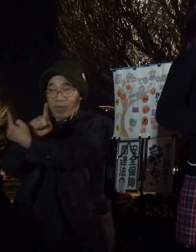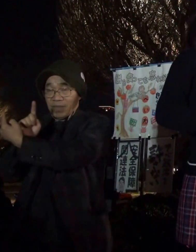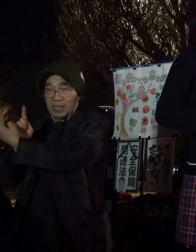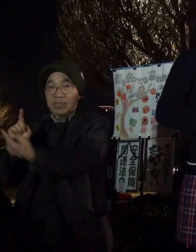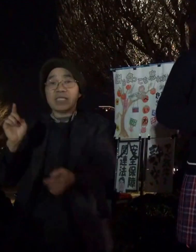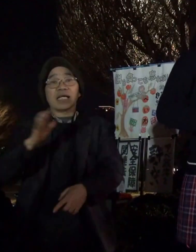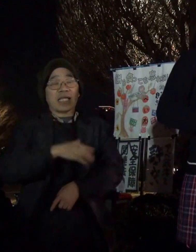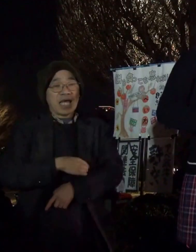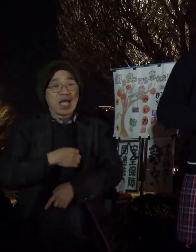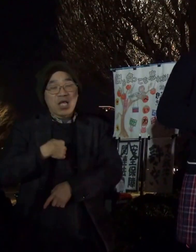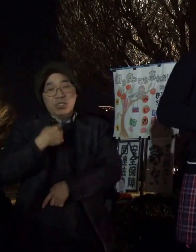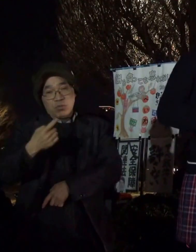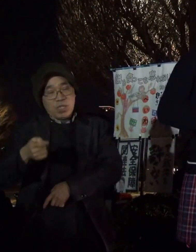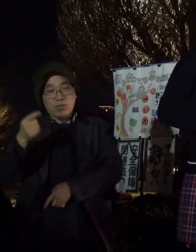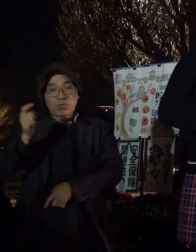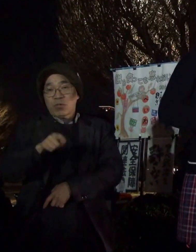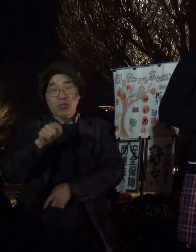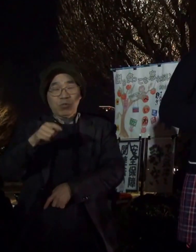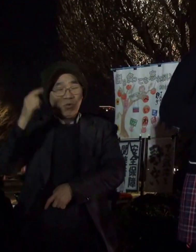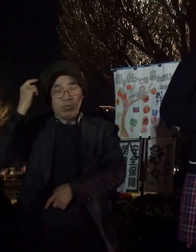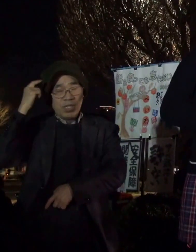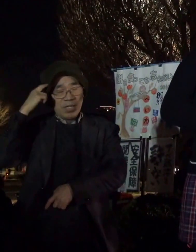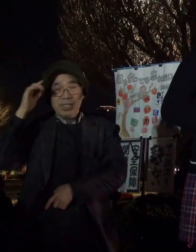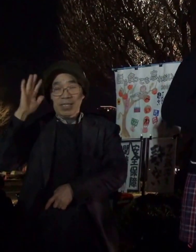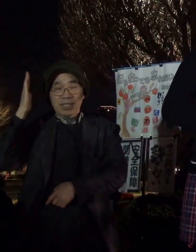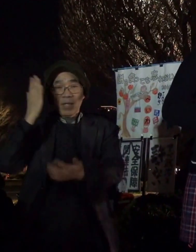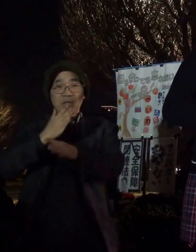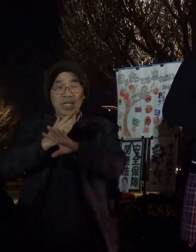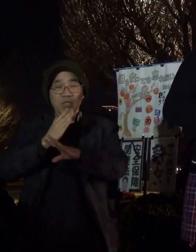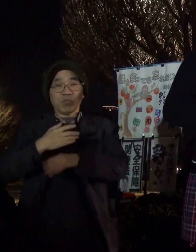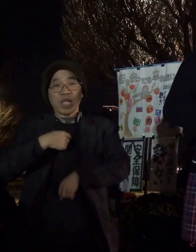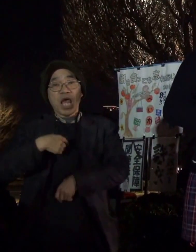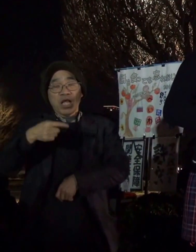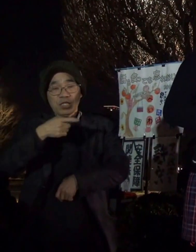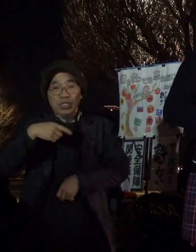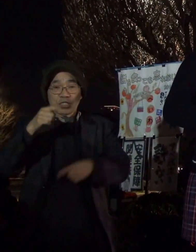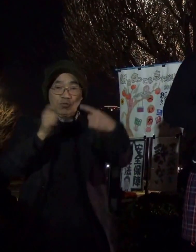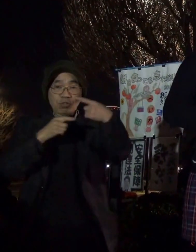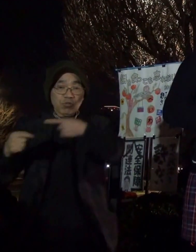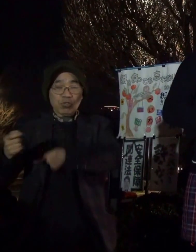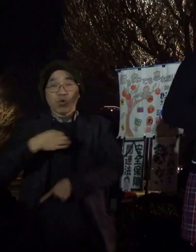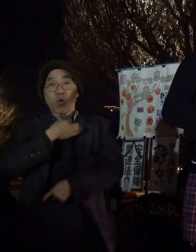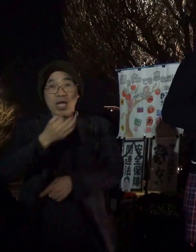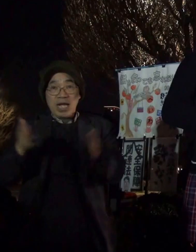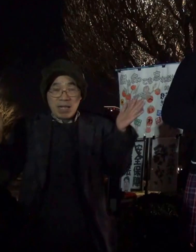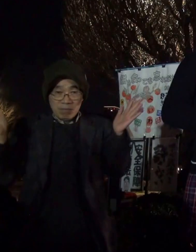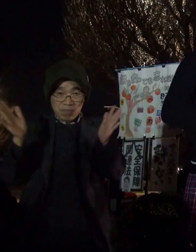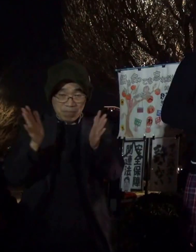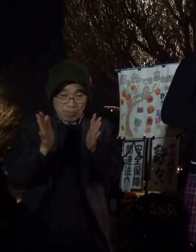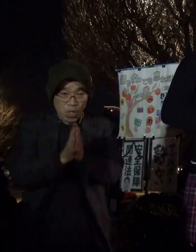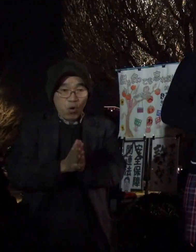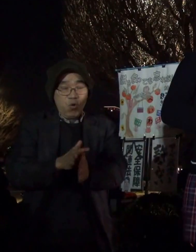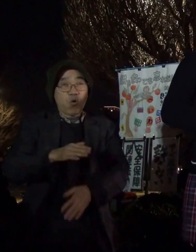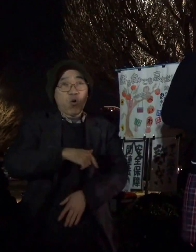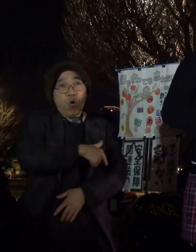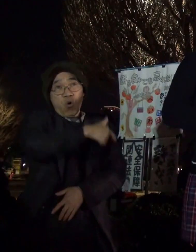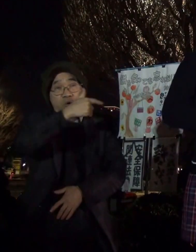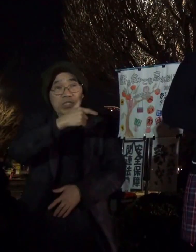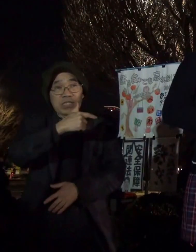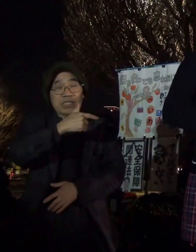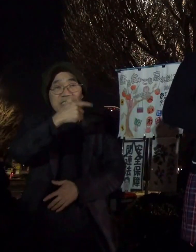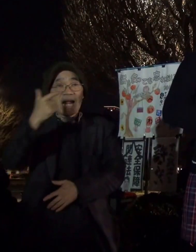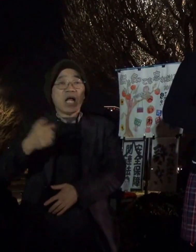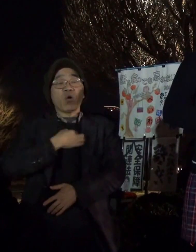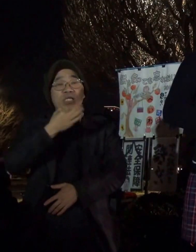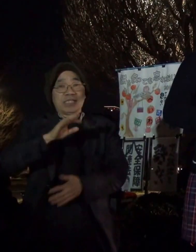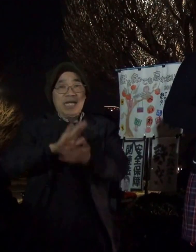気持ちがダメなんだなって思って、この一人一人の声が集まったら本当に大きな声になるし、思いを